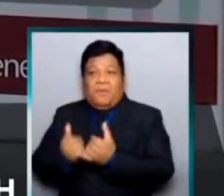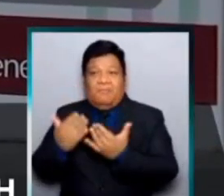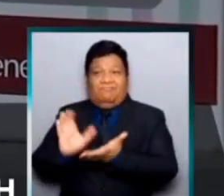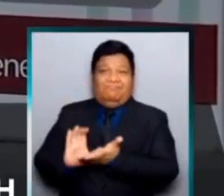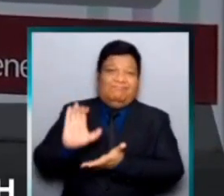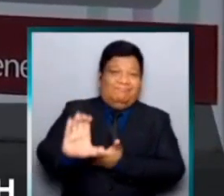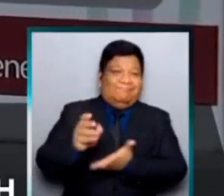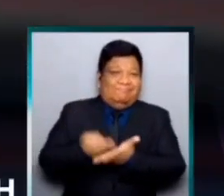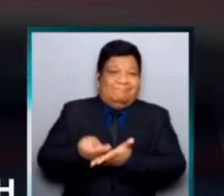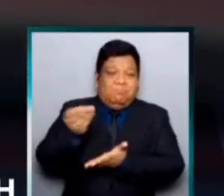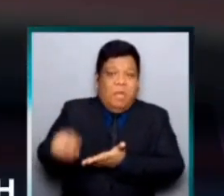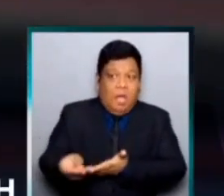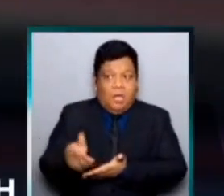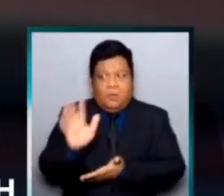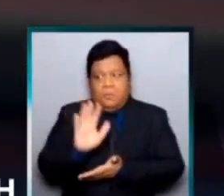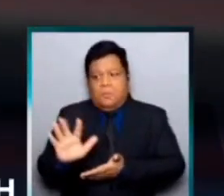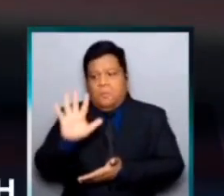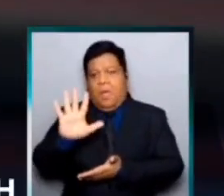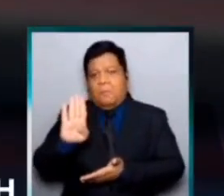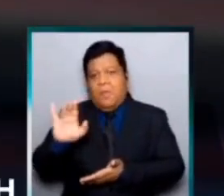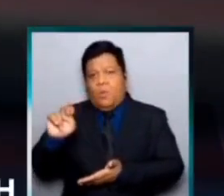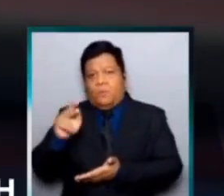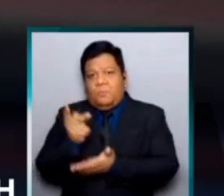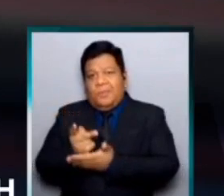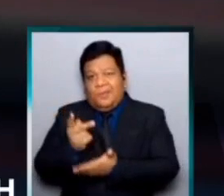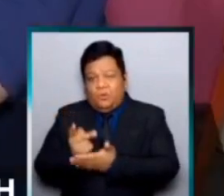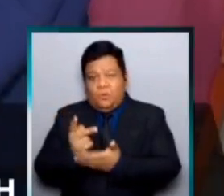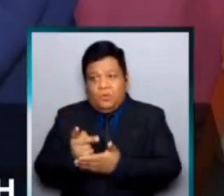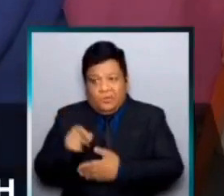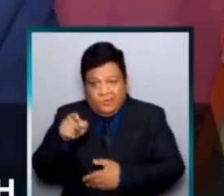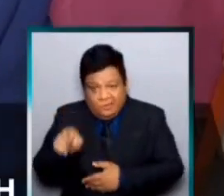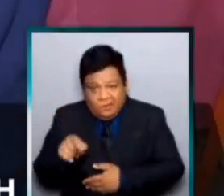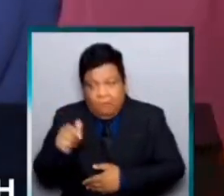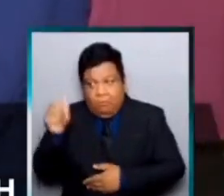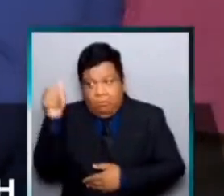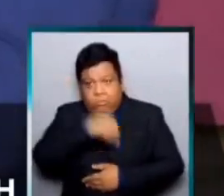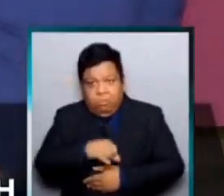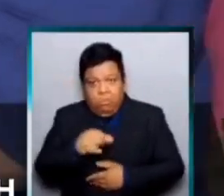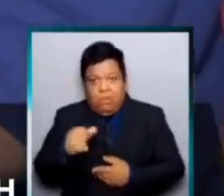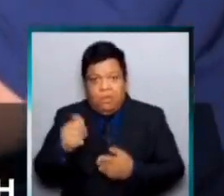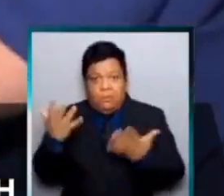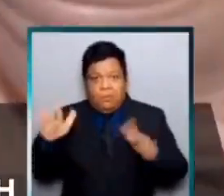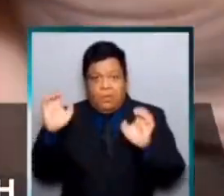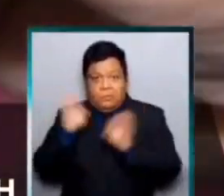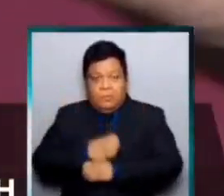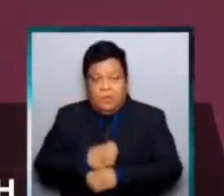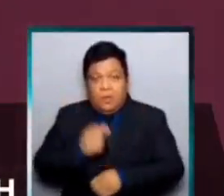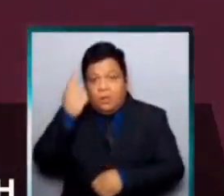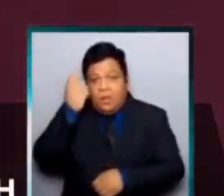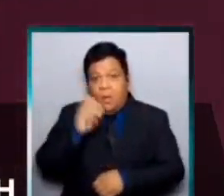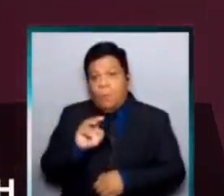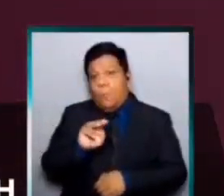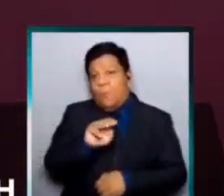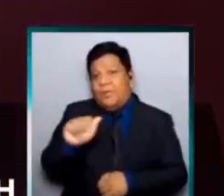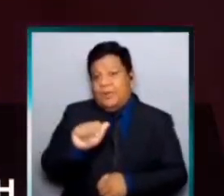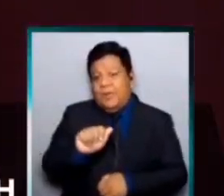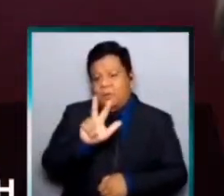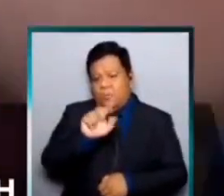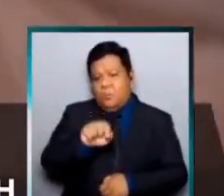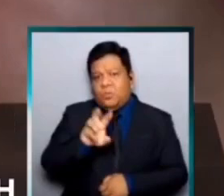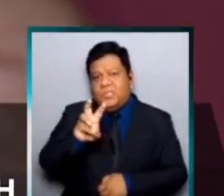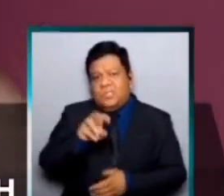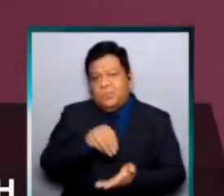mga yan. 3.6 million doses ng Moderna ang nag-expire kahapon, habang mahigit 600,000 doses